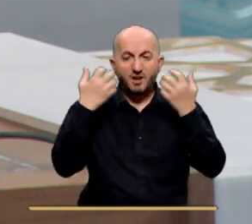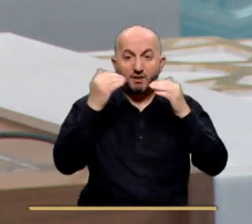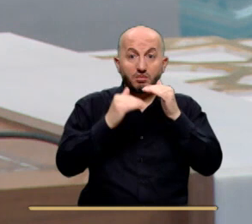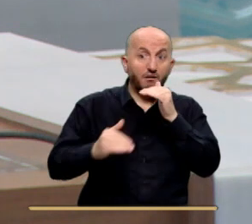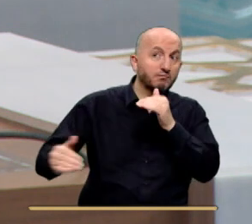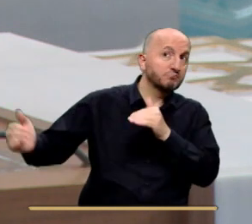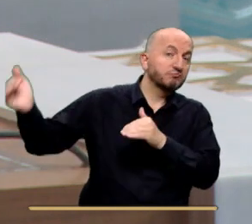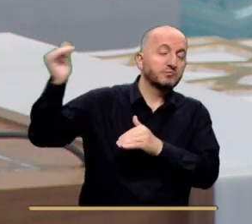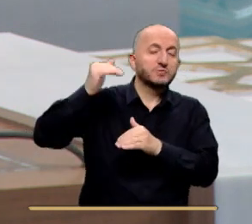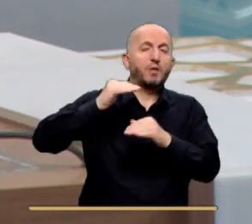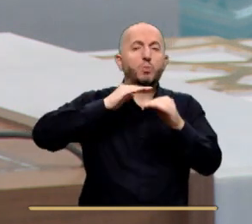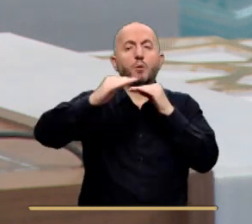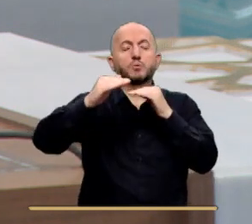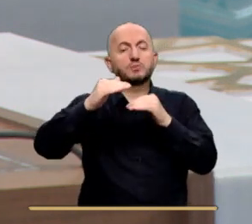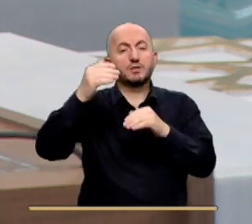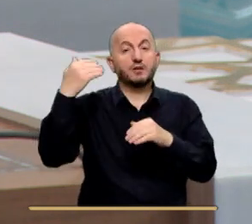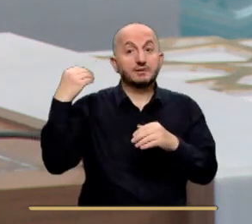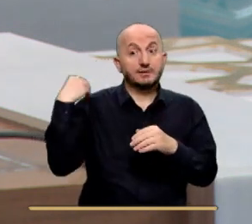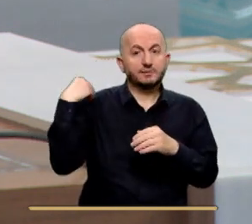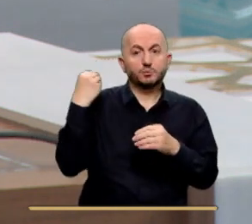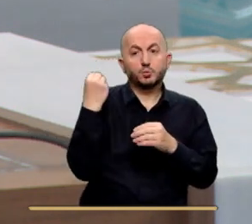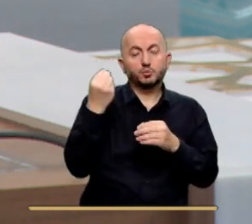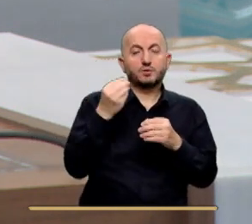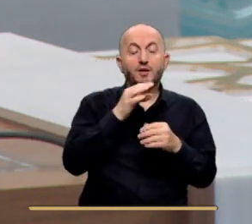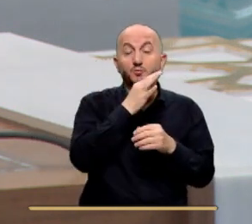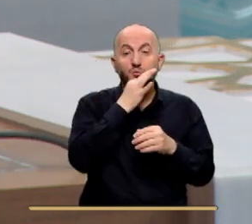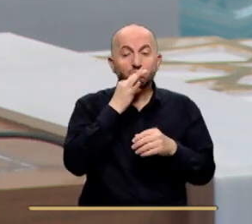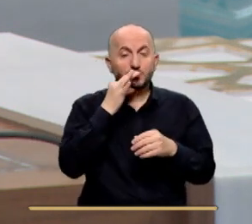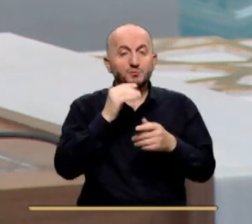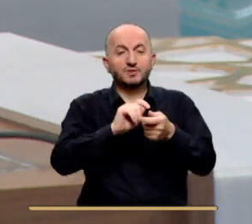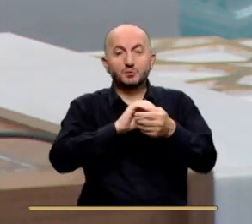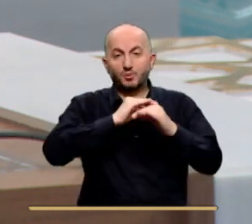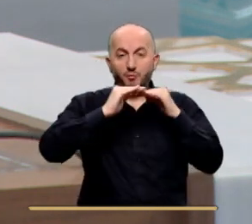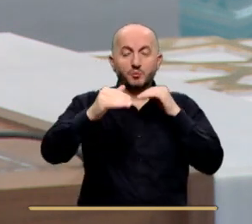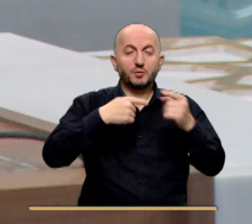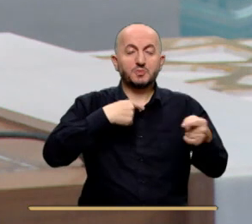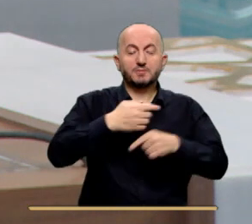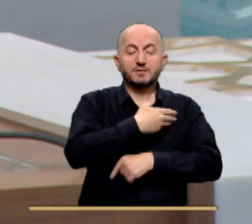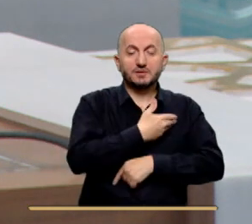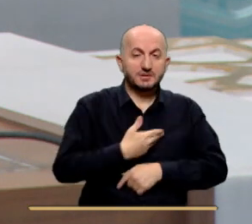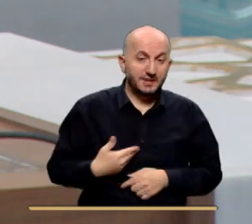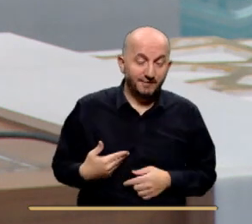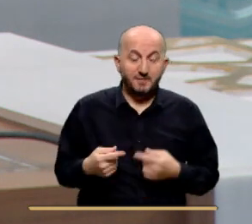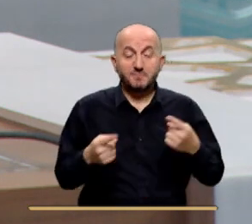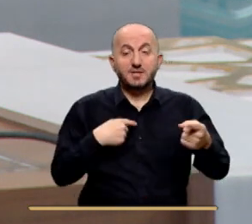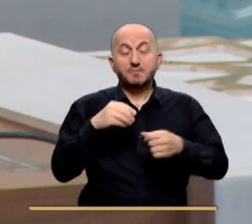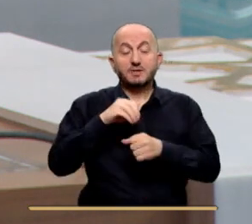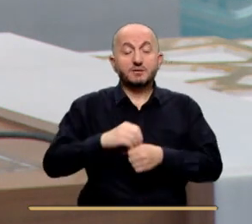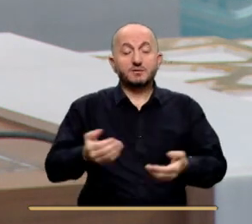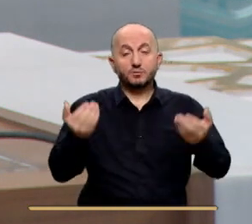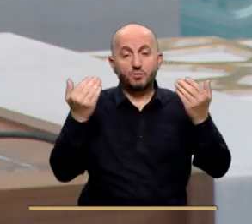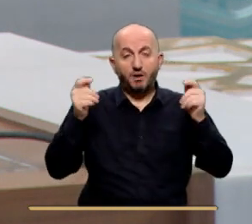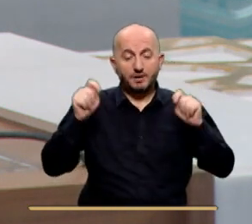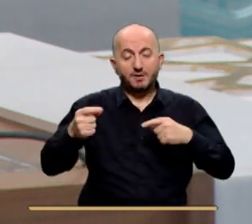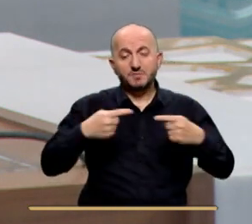toplumdan medeni bir toplum, asr-ı saadet toplumunu, birbirini seven, birbiri için dua eden,